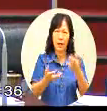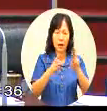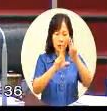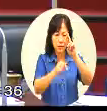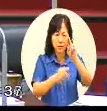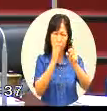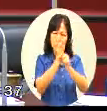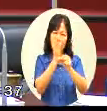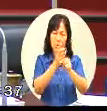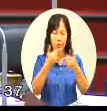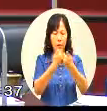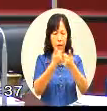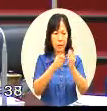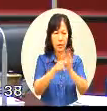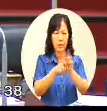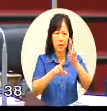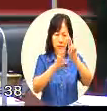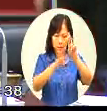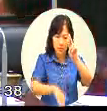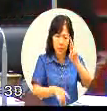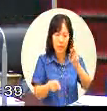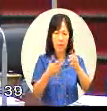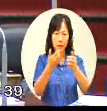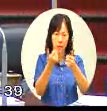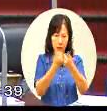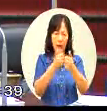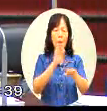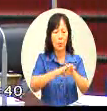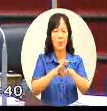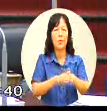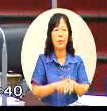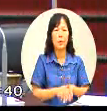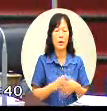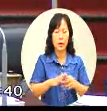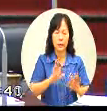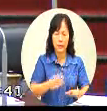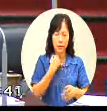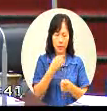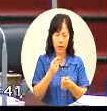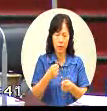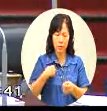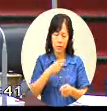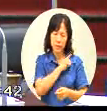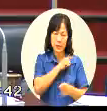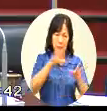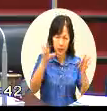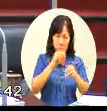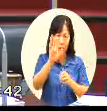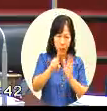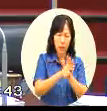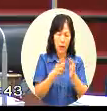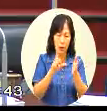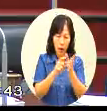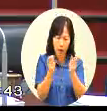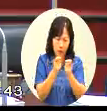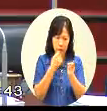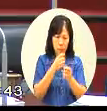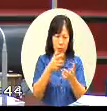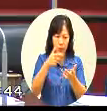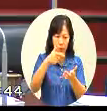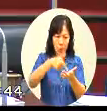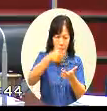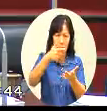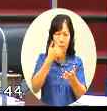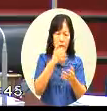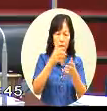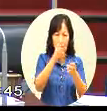12月中，那最慢12月底之前会召开了哈。那根据我们目前的手头资料，那么我们最近也办过6场座谈了，大